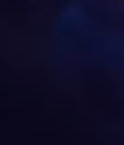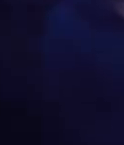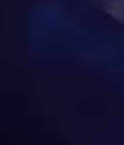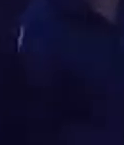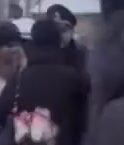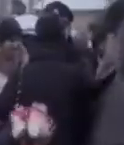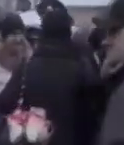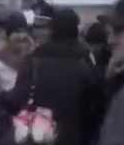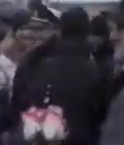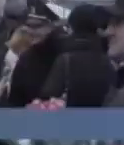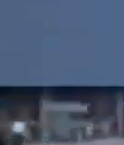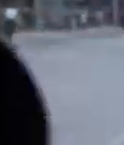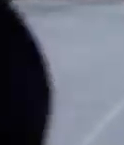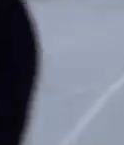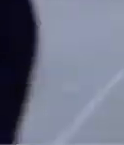Музика